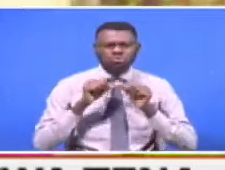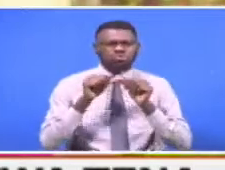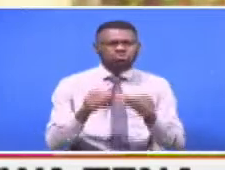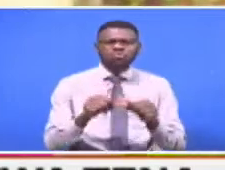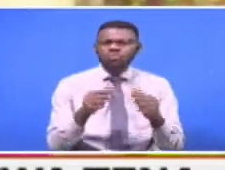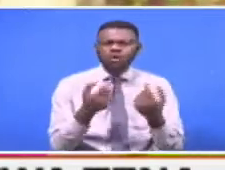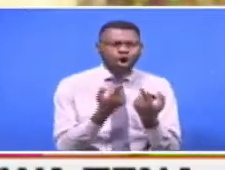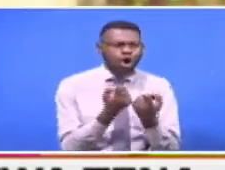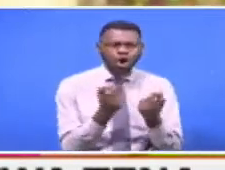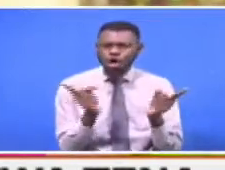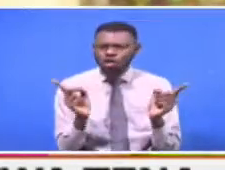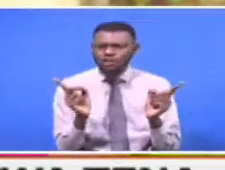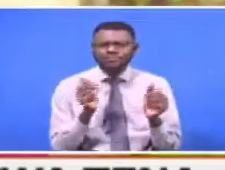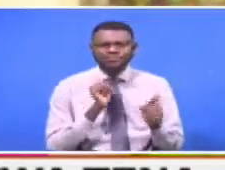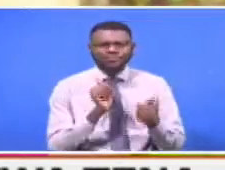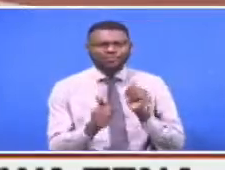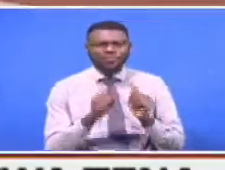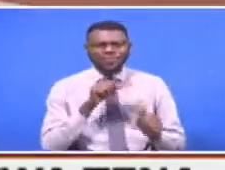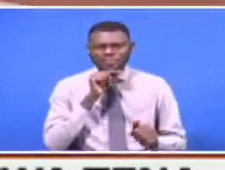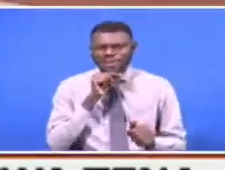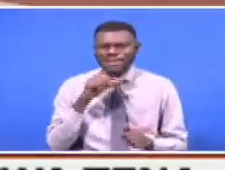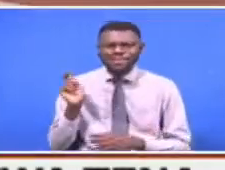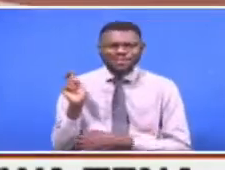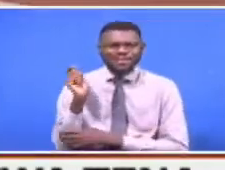sportsmen of Kenya going forward.